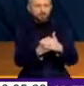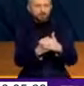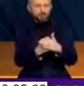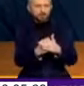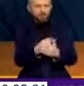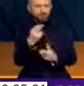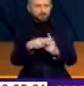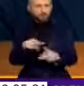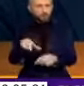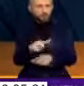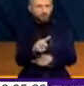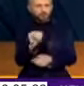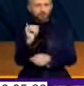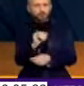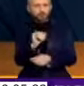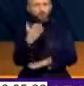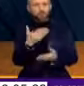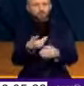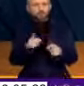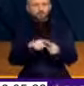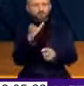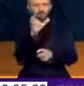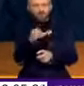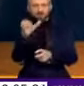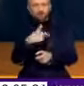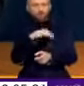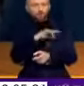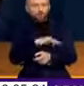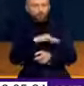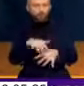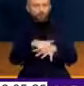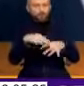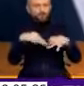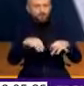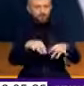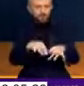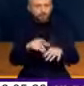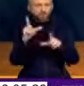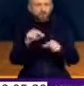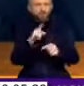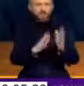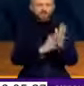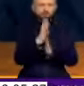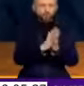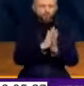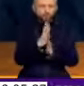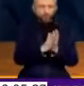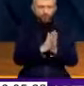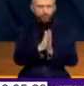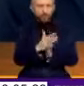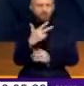пільгового проїзду і може вже ці валідатори. Я користуюся, до речі, громадським транспортом, їжджу з Лісової або